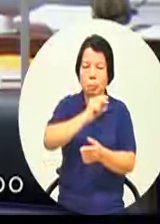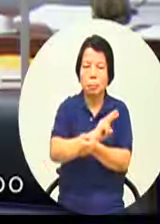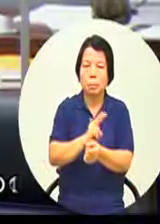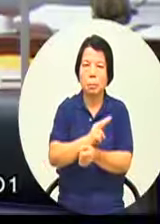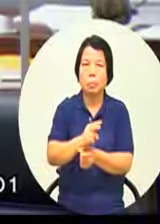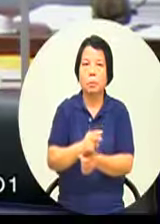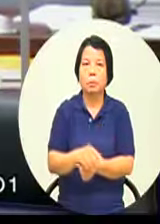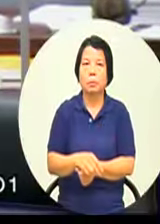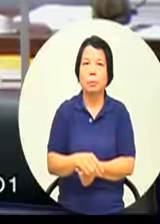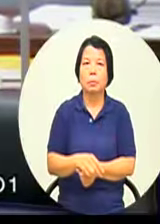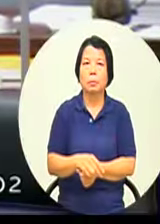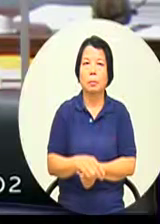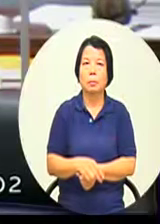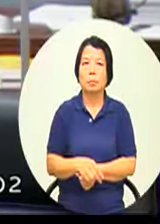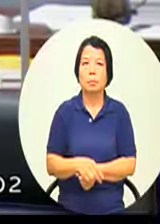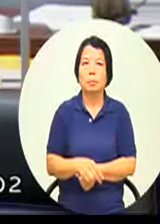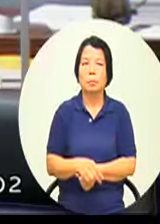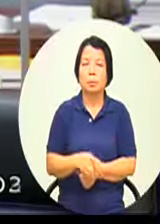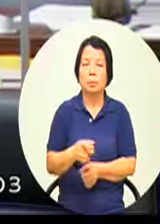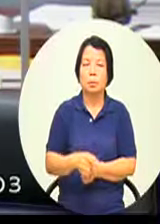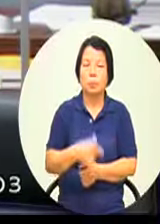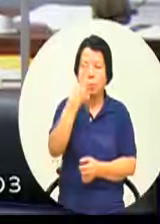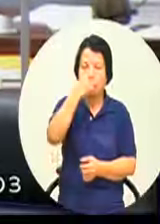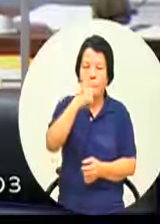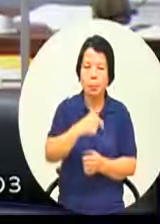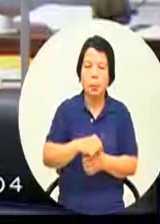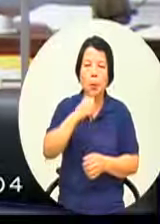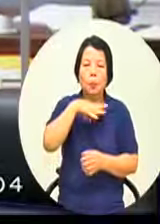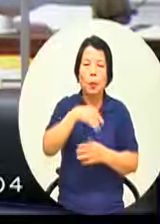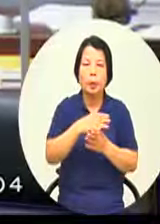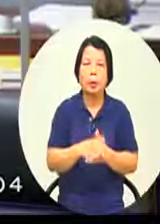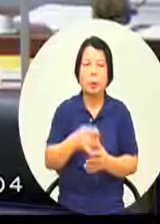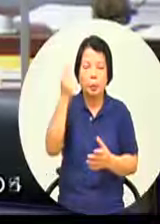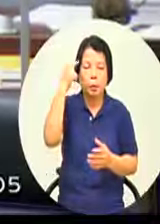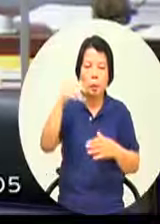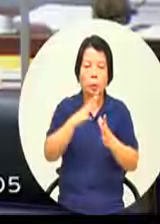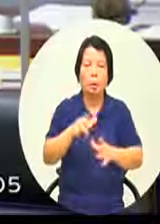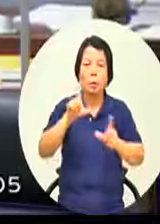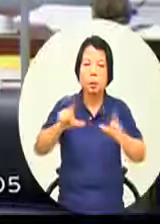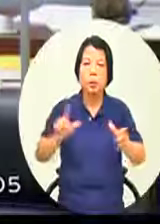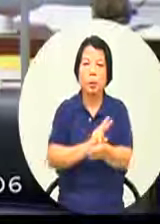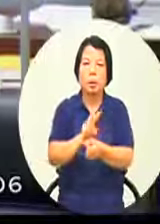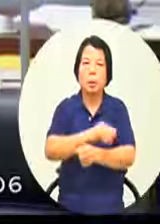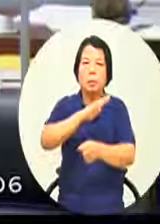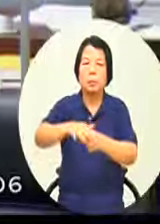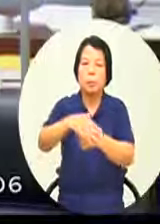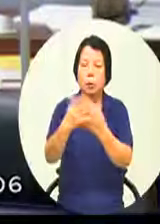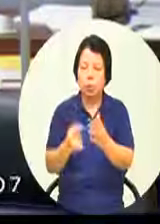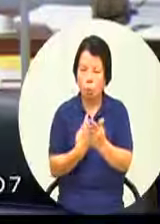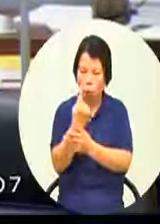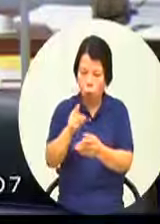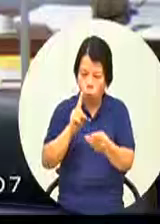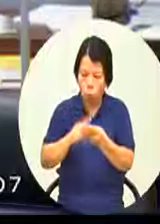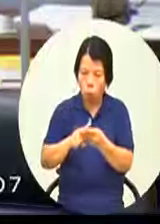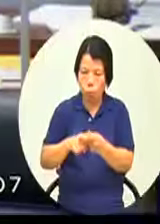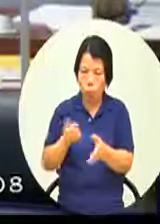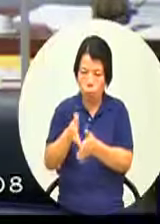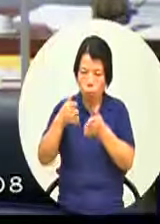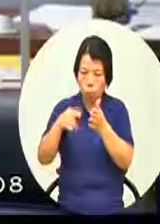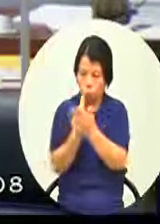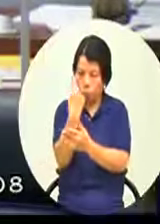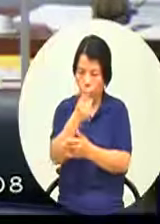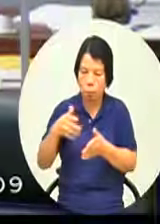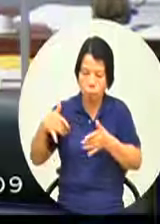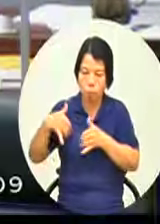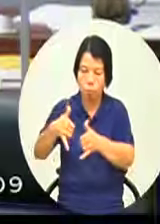后明里大红平头甲这个大拉埔这边，这条是因唯一出入的一条